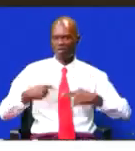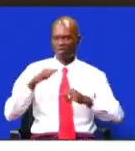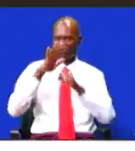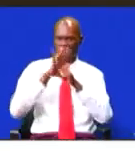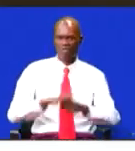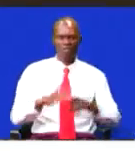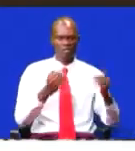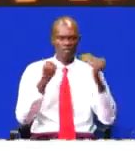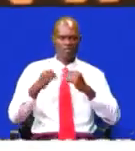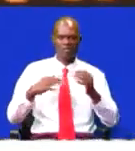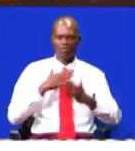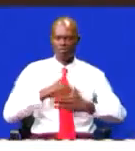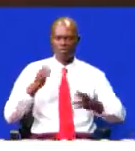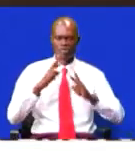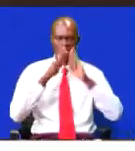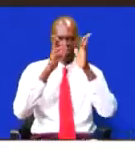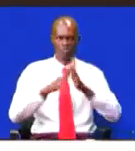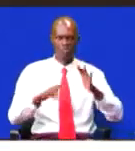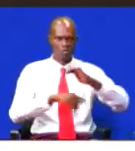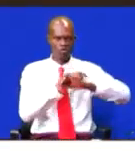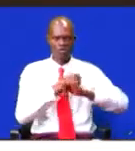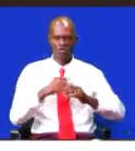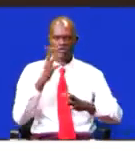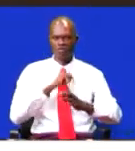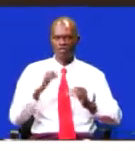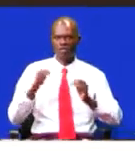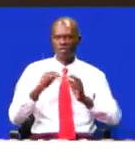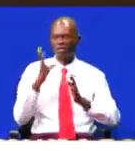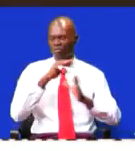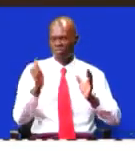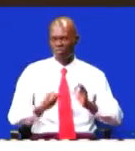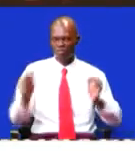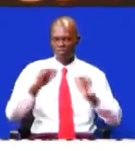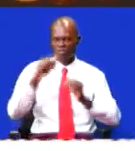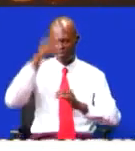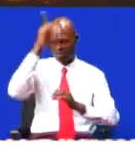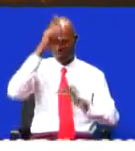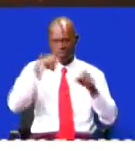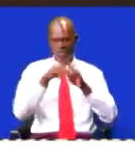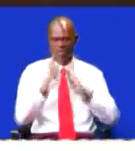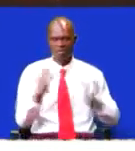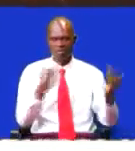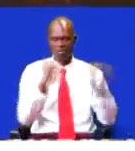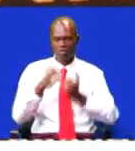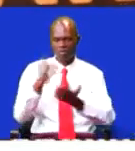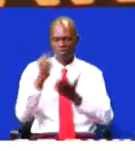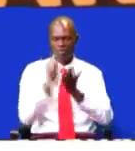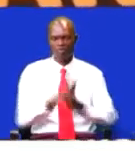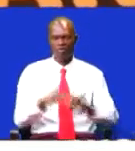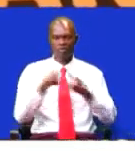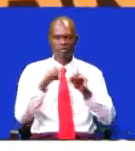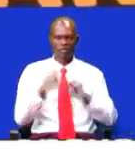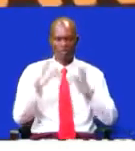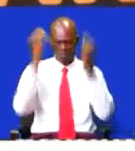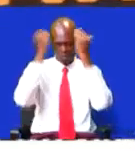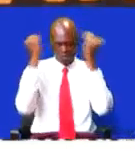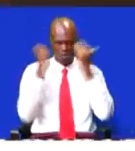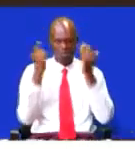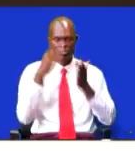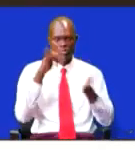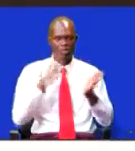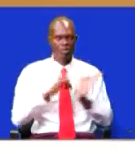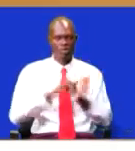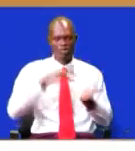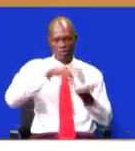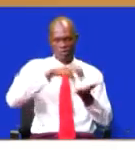please, ripot uru ka chi. Ripot ka jaduong' gweng', ripot ka polis, ripot ka children's office mamoro man kanyo mondo cases gi wang'e kaka